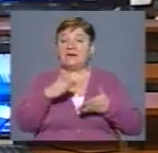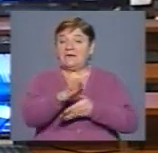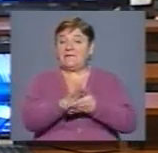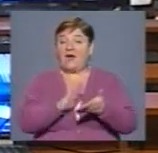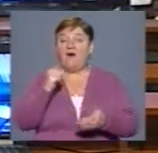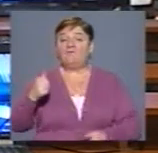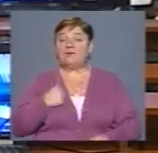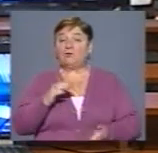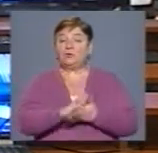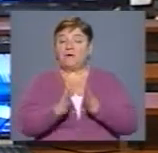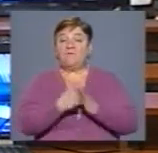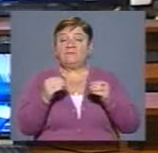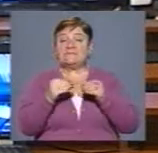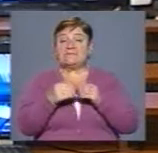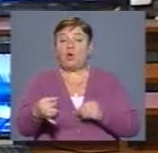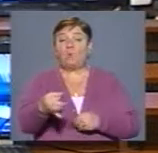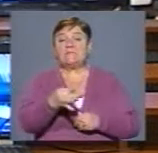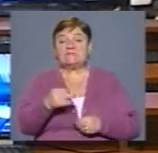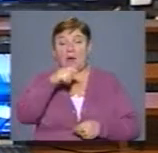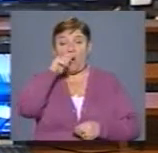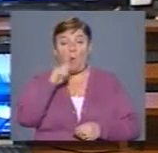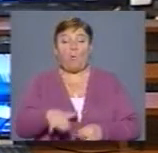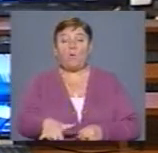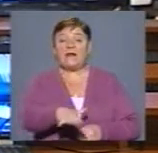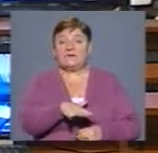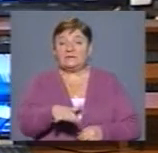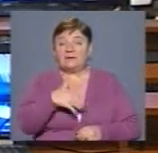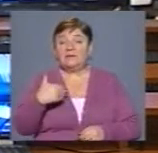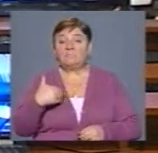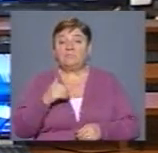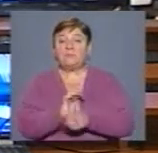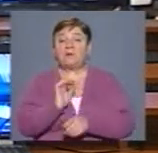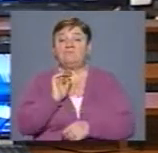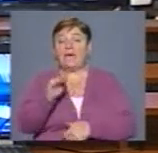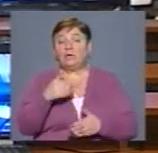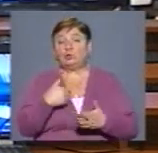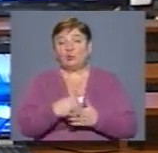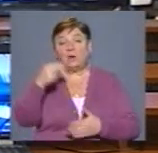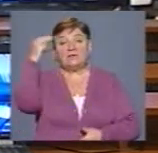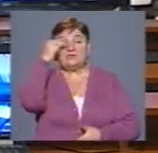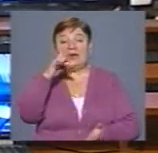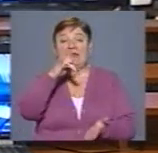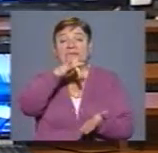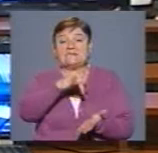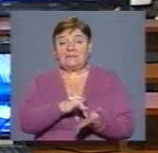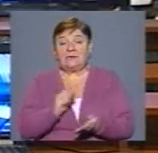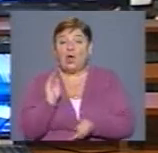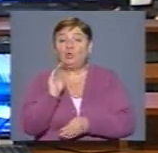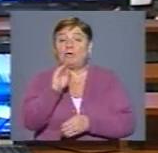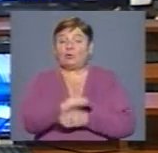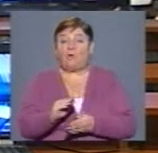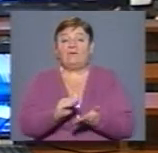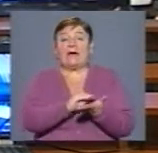стану в 10 областях України. З 3 до 5 грудня резервістів відправляють до навчальних центрів для додаткових тренувань, де